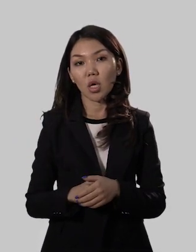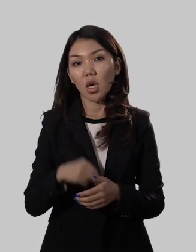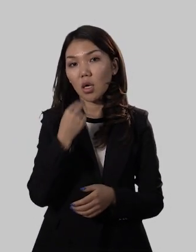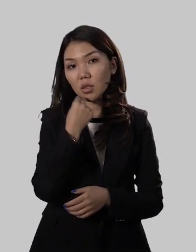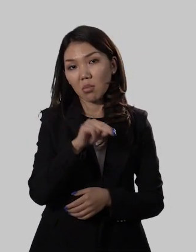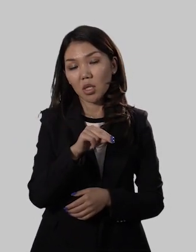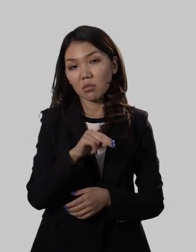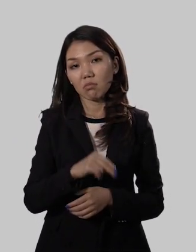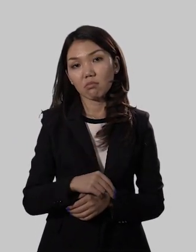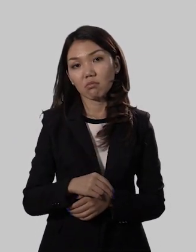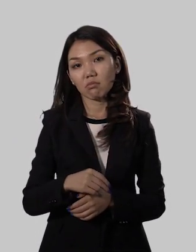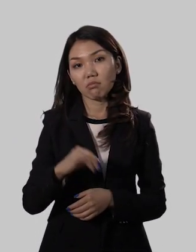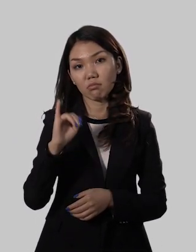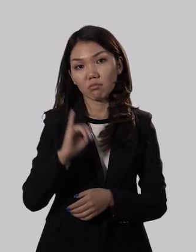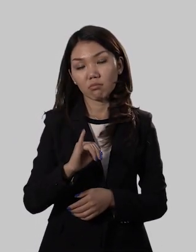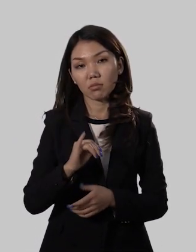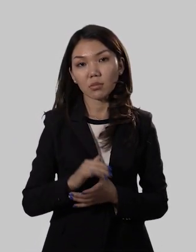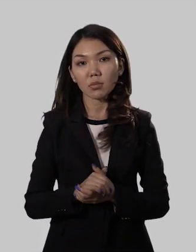сапаты начар.